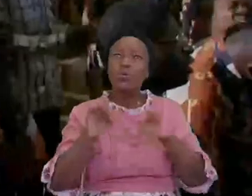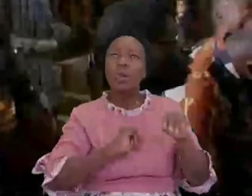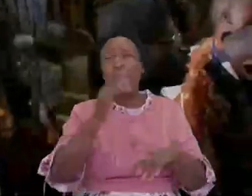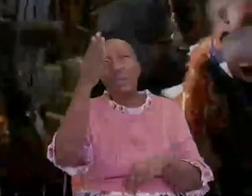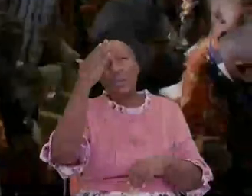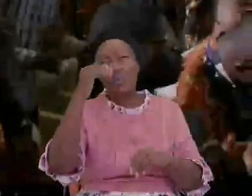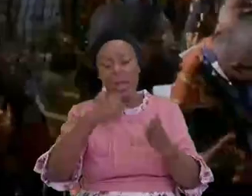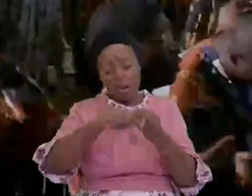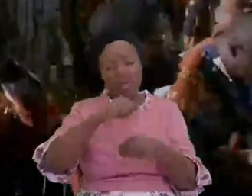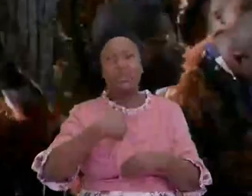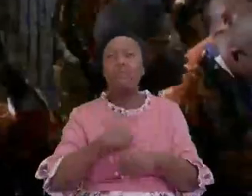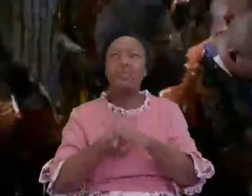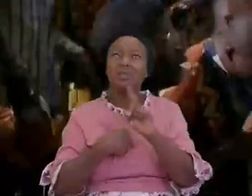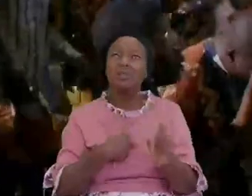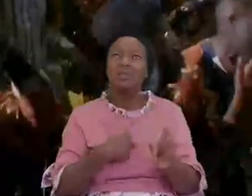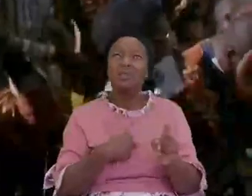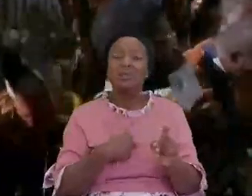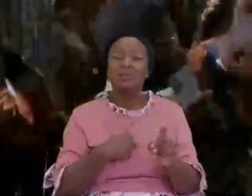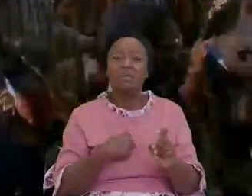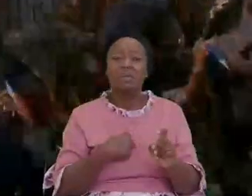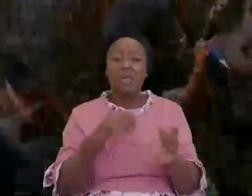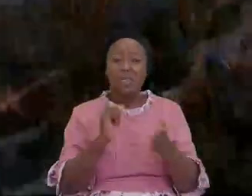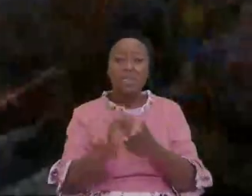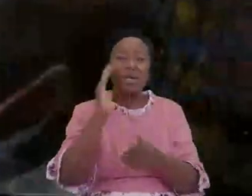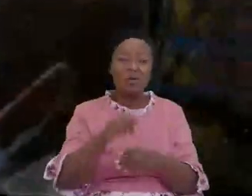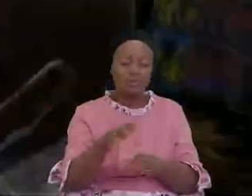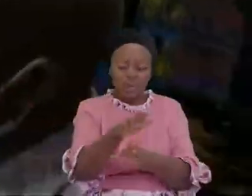Qui est-ce que je connais autour de moi?